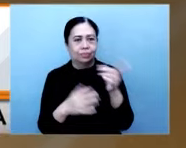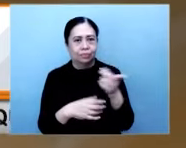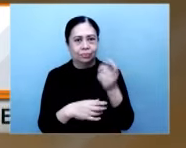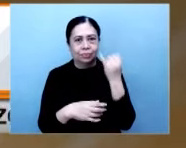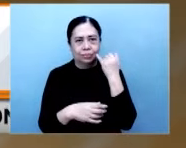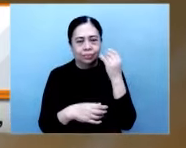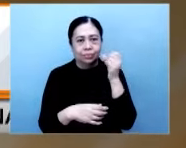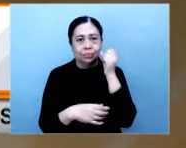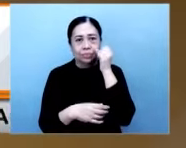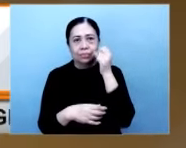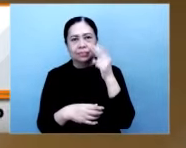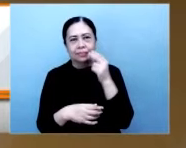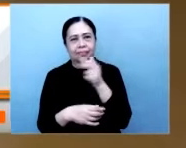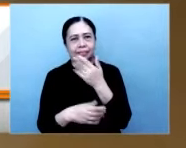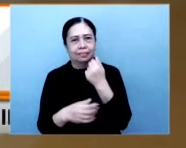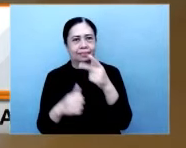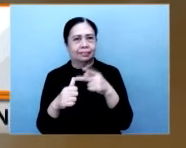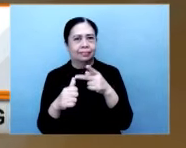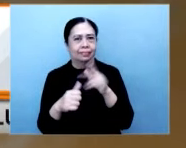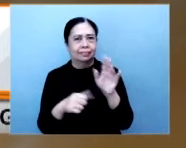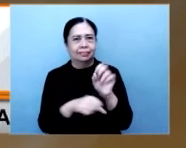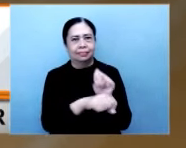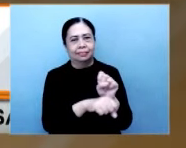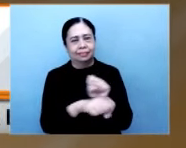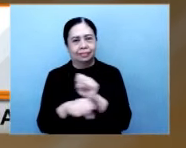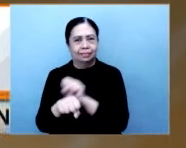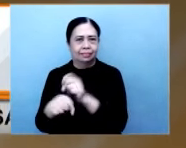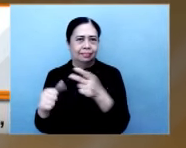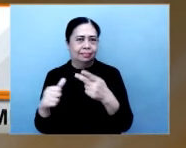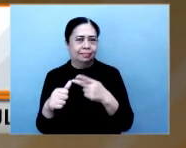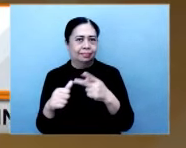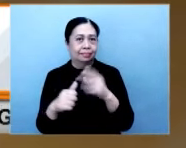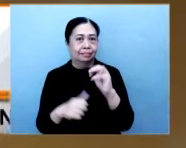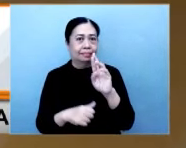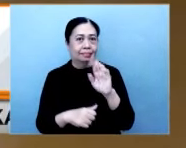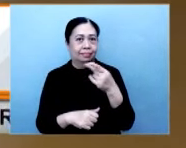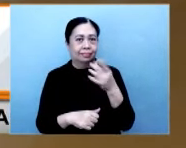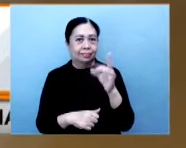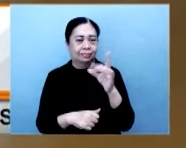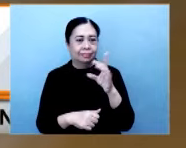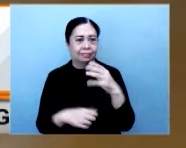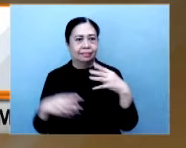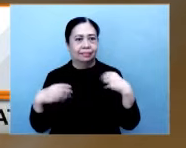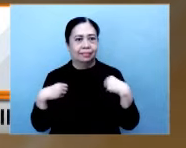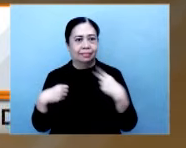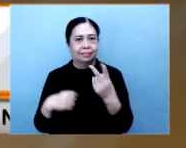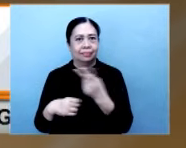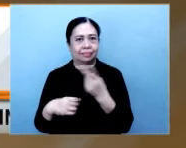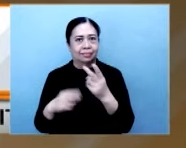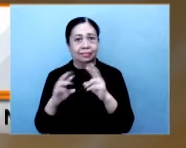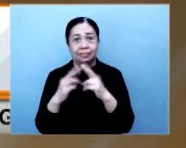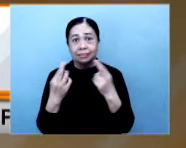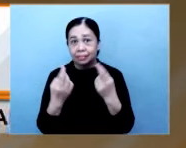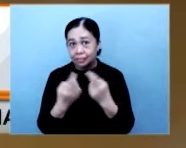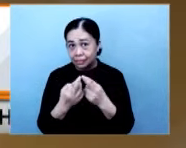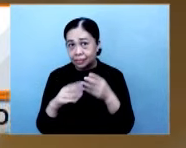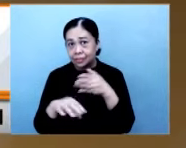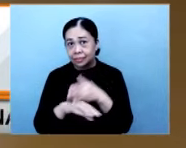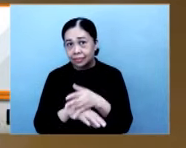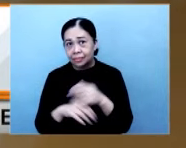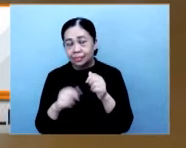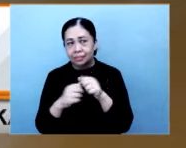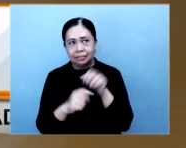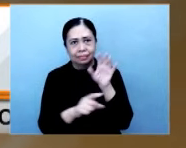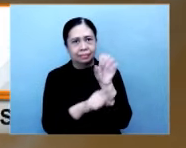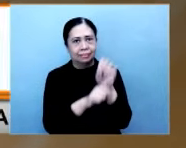So-hee na gawing prioridad ang kanilang mga career. March 18 lang nang aminin ng dalawa ang kanilang relasyon matapos maispatang